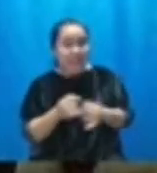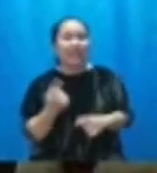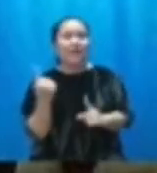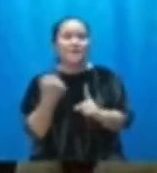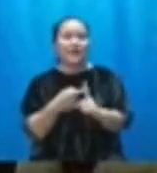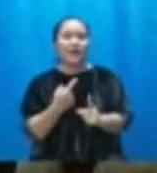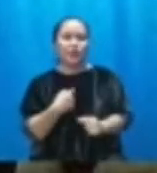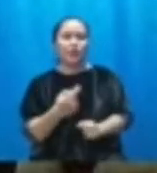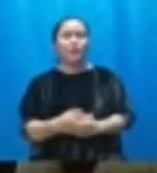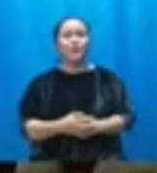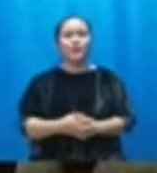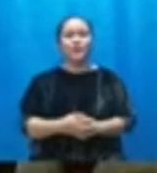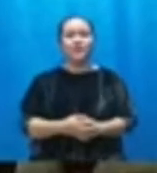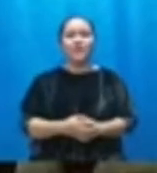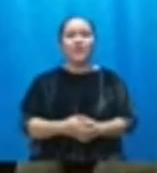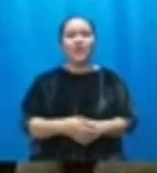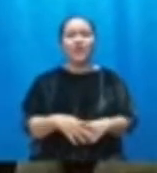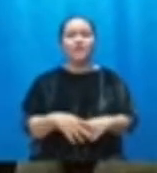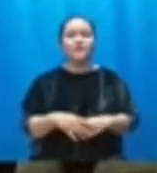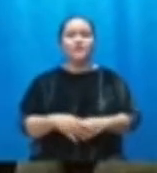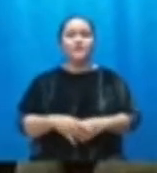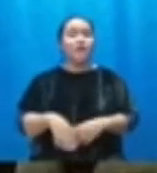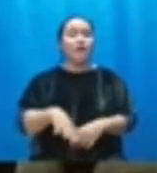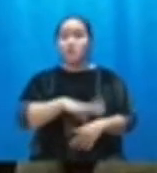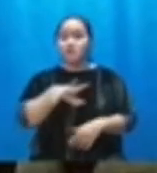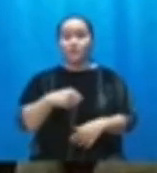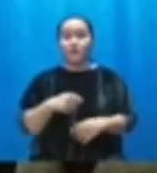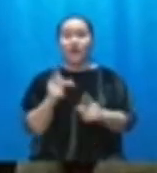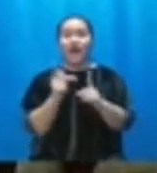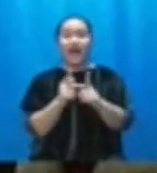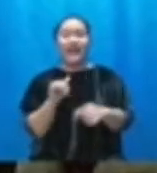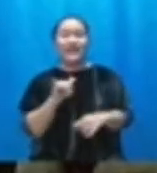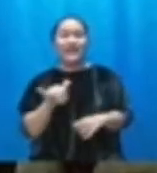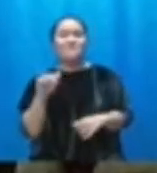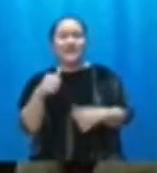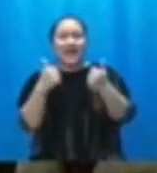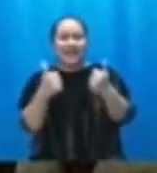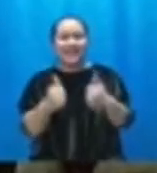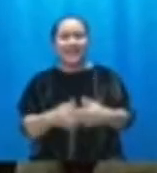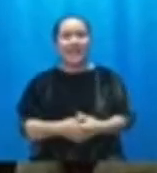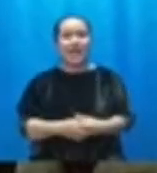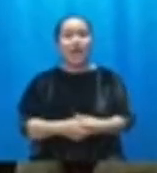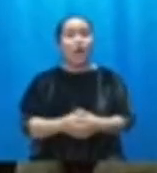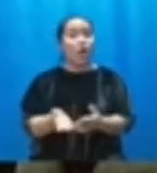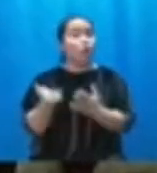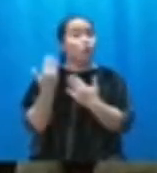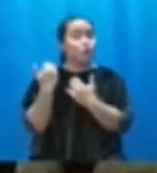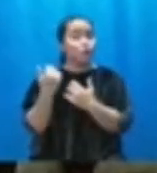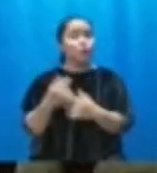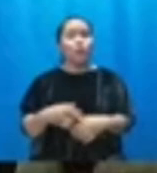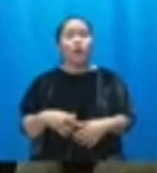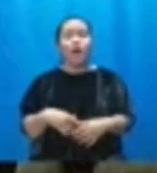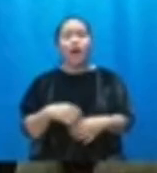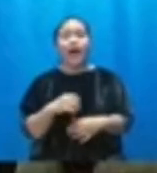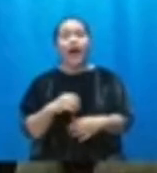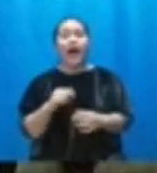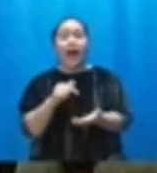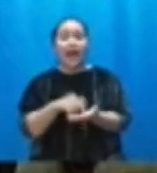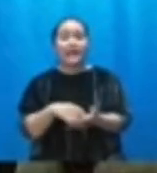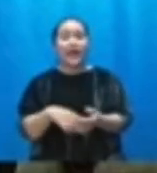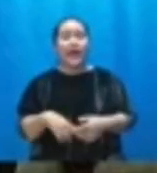Hai hal-hal yang lebih baik Hai kalau zaman dahulu itu ada peribahasa berjalan bahasa Jawa misalnya